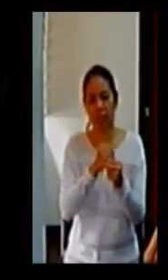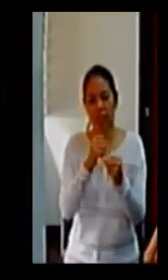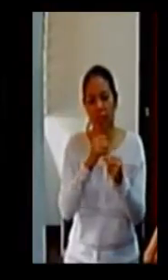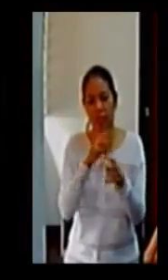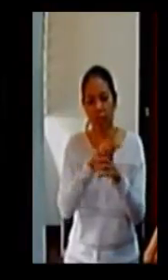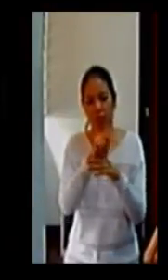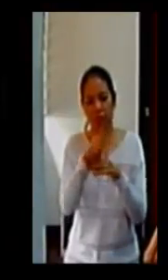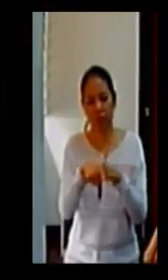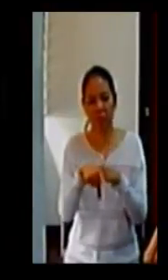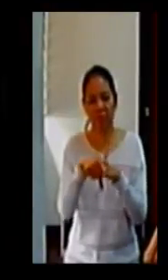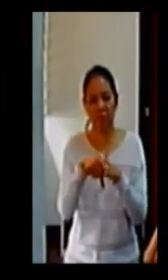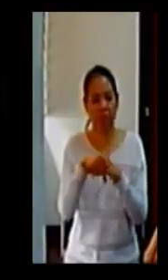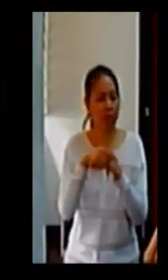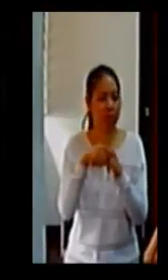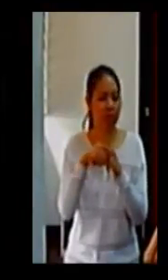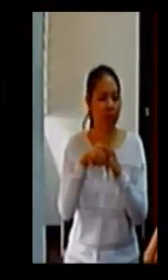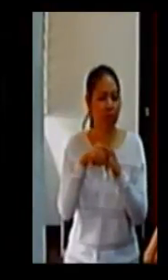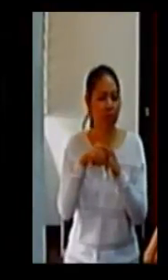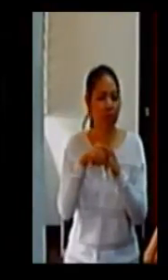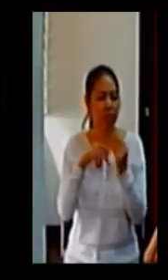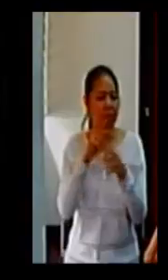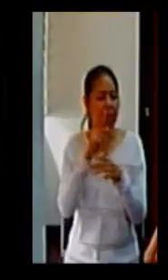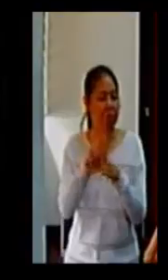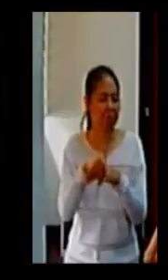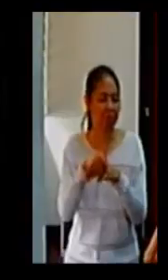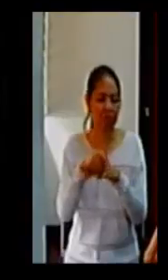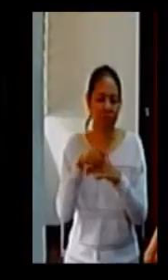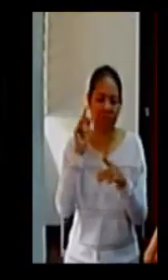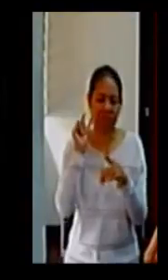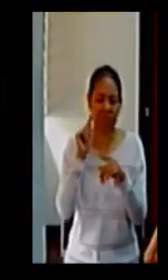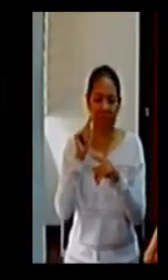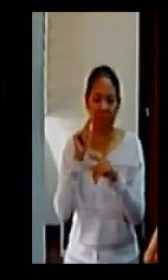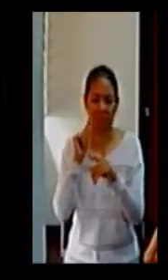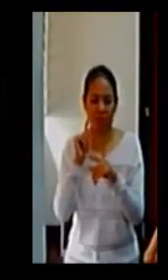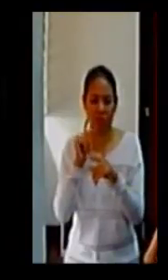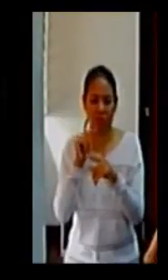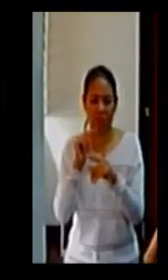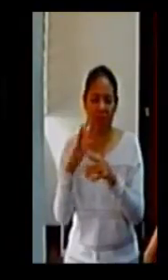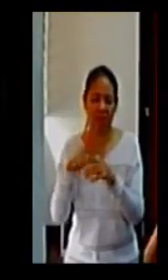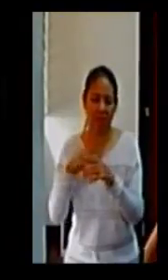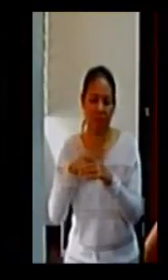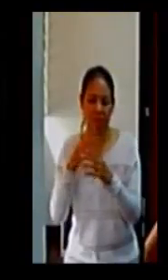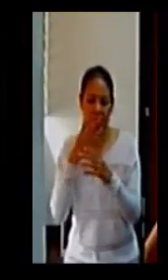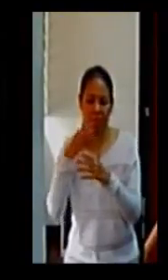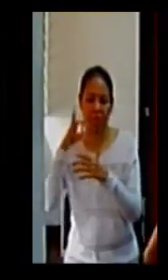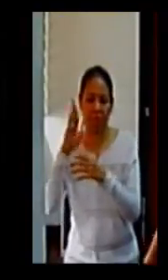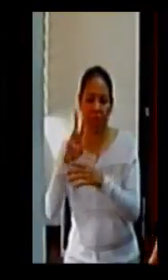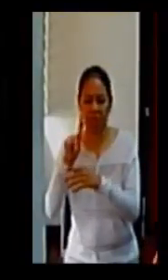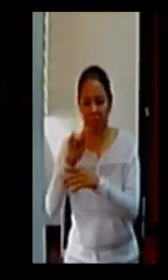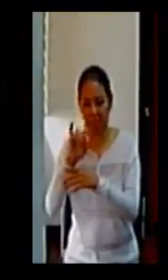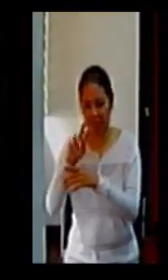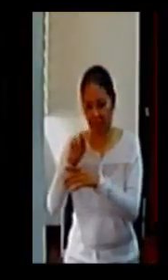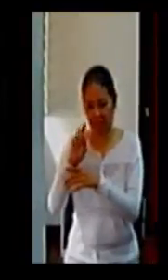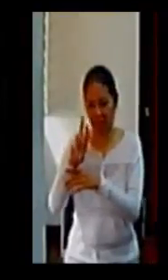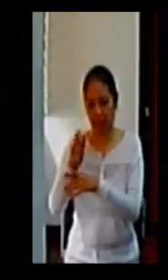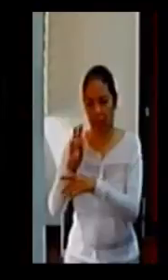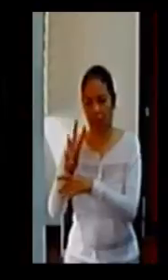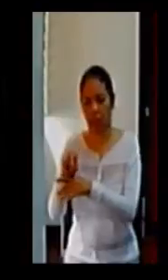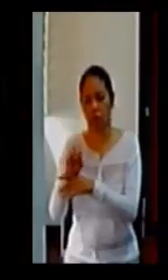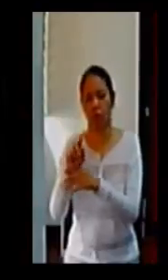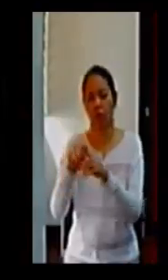pero nung binalik, ayaw na ngang tumubo doon. Dahil sa pagbabago ng lupa. Pagbabago